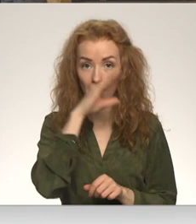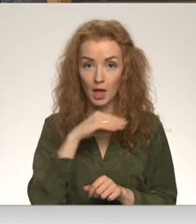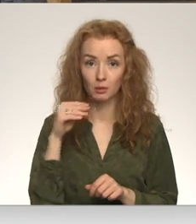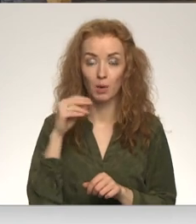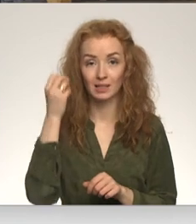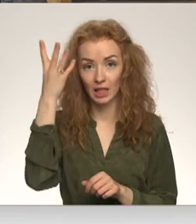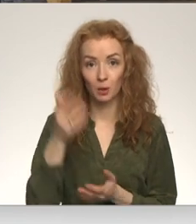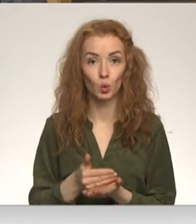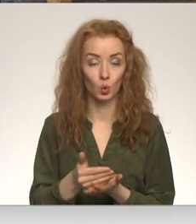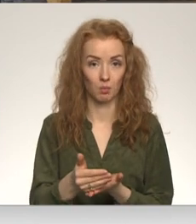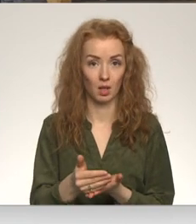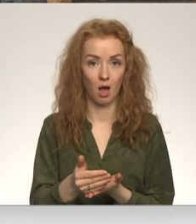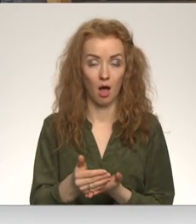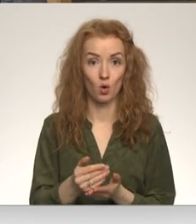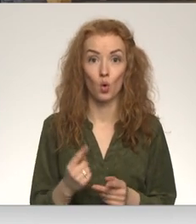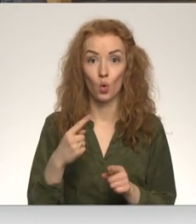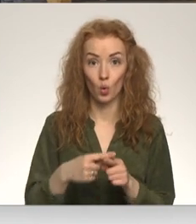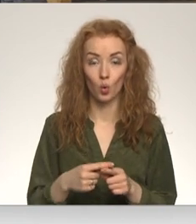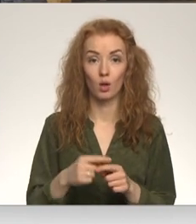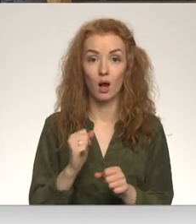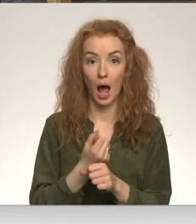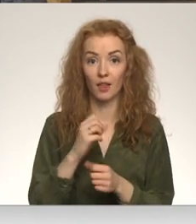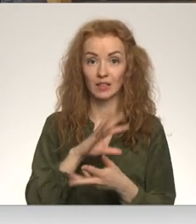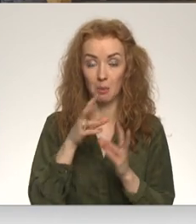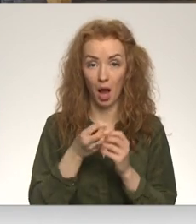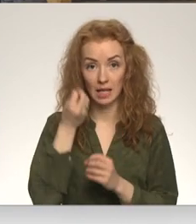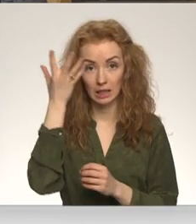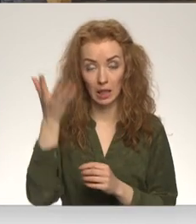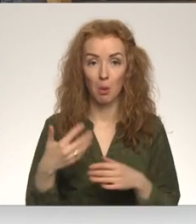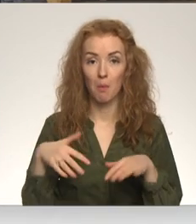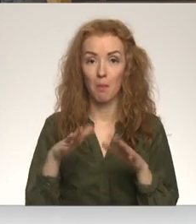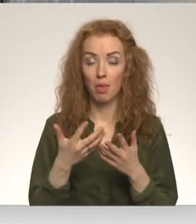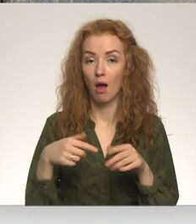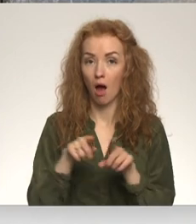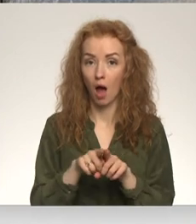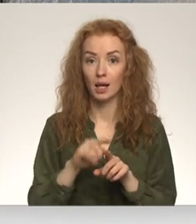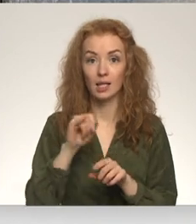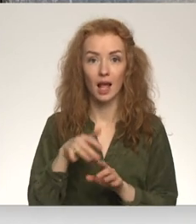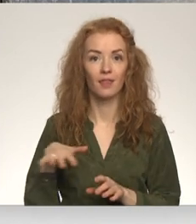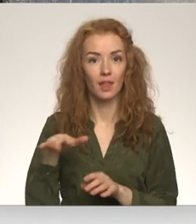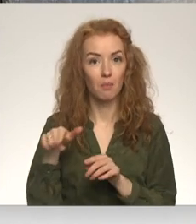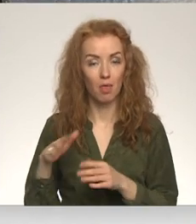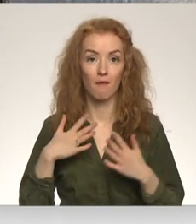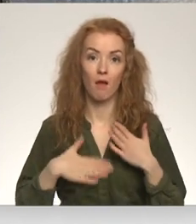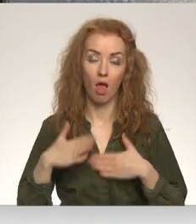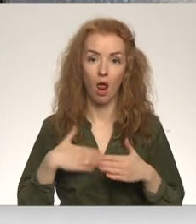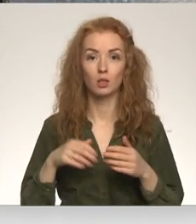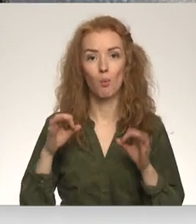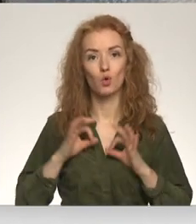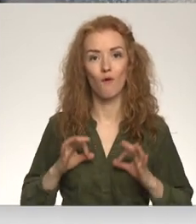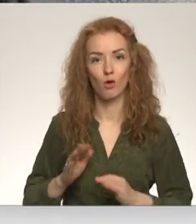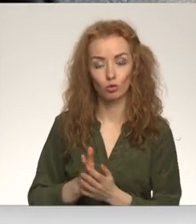izglītību turpināt. Starp citu, ne tikai vispārējo izglītību, bet arī, ja ir ģimenē vēlmi profesionālās